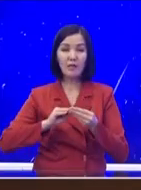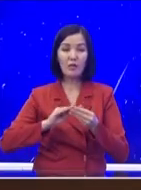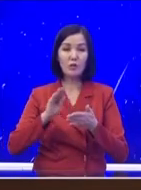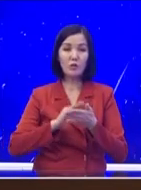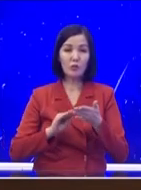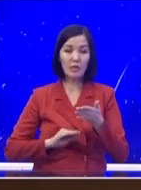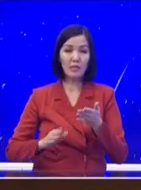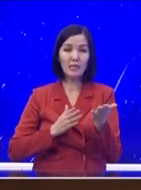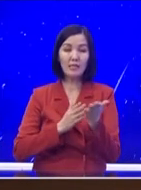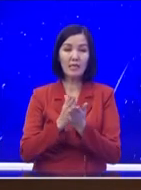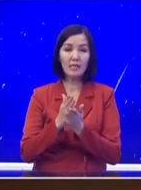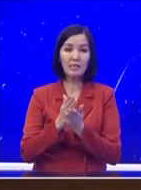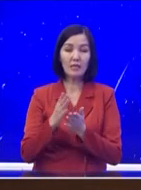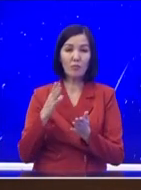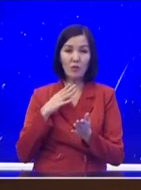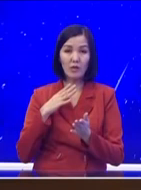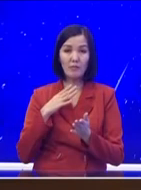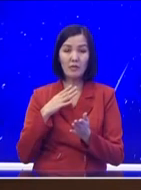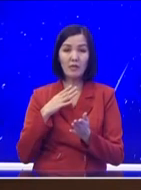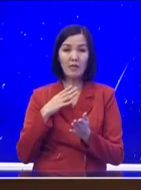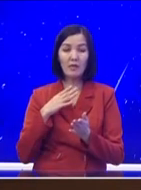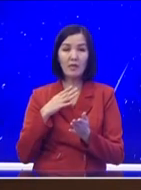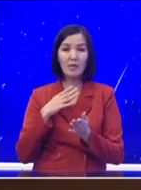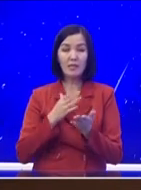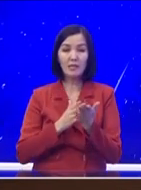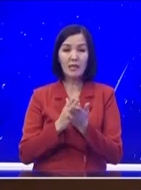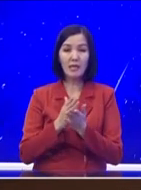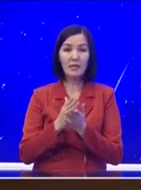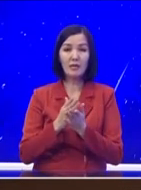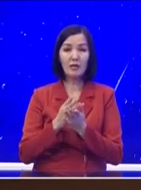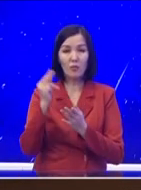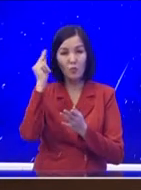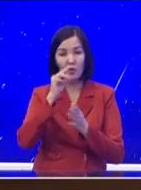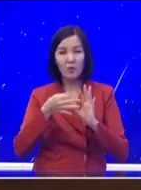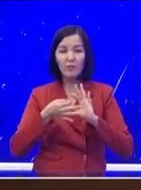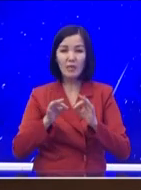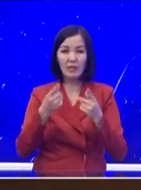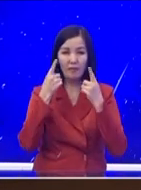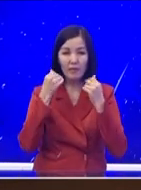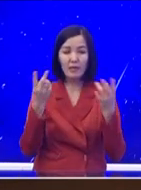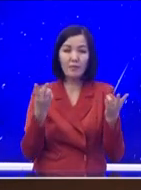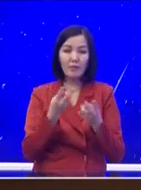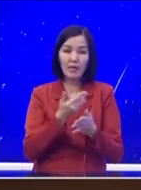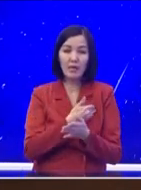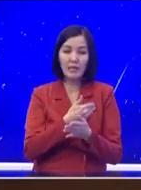журналистика саласында болғанымен осы саланың қырсырын меңгергім келеді. Алдыдағы үлкен